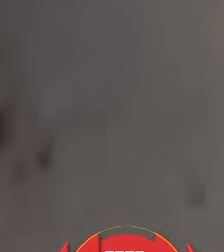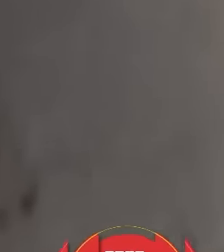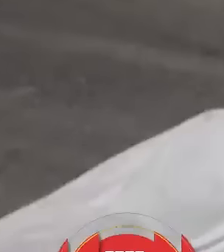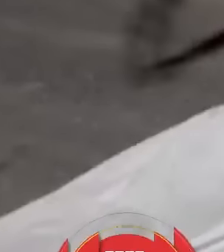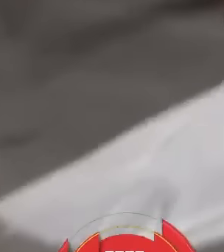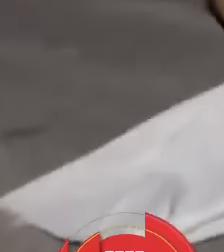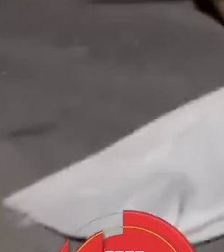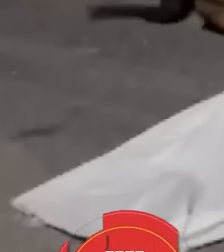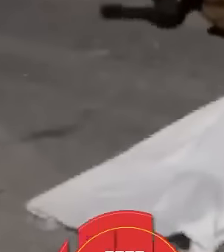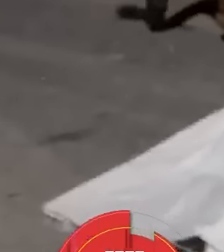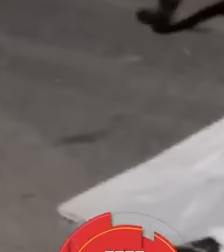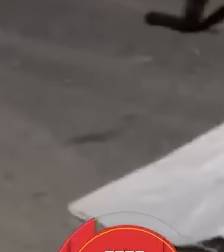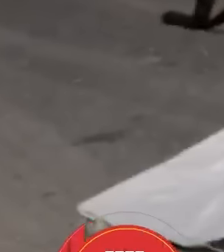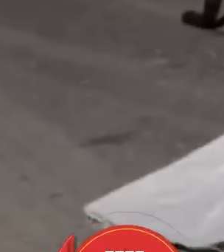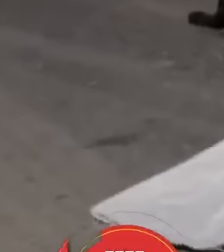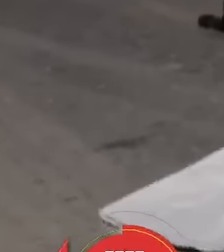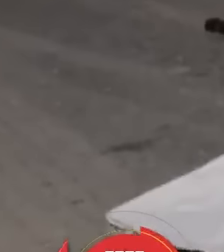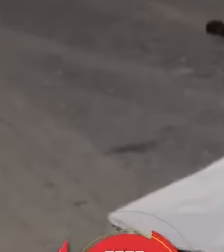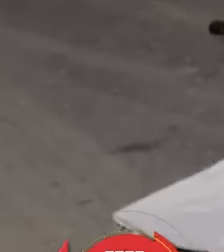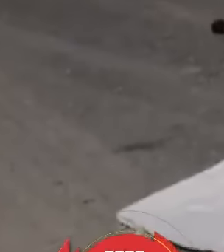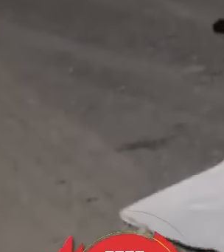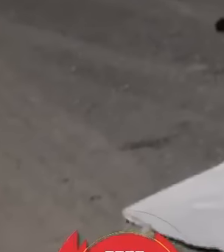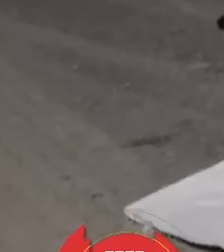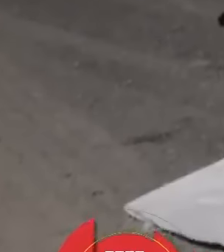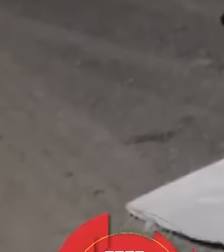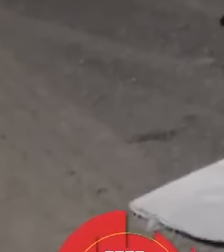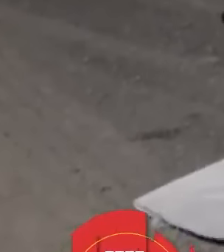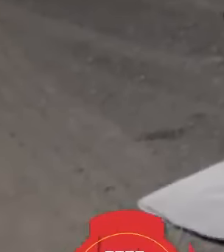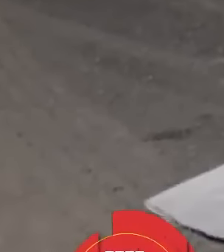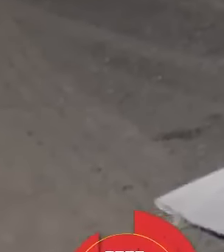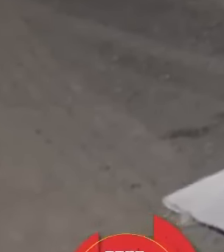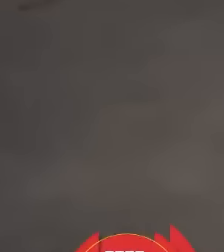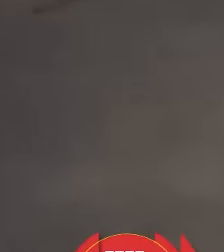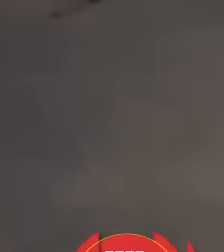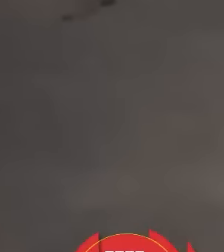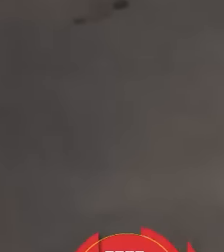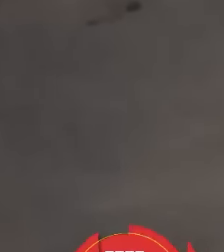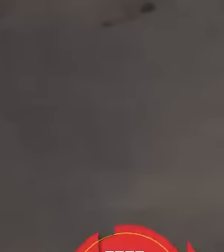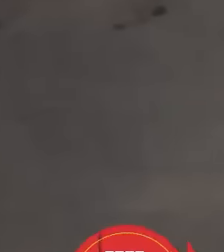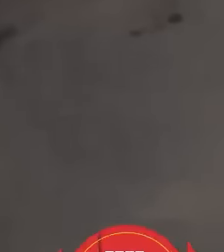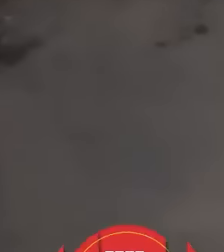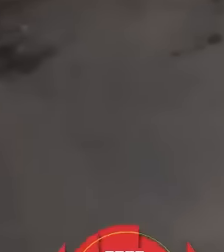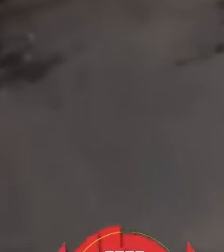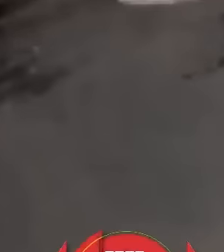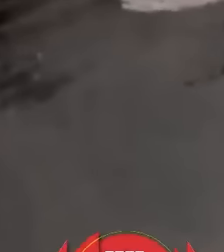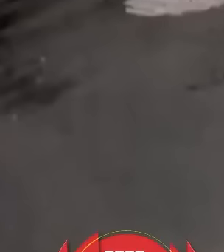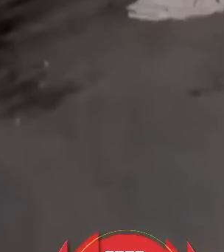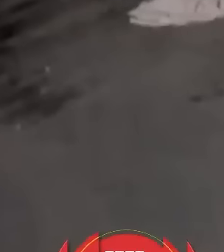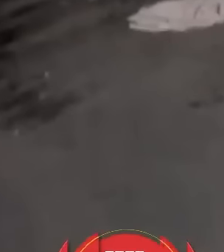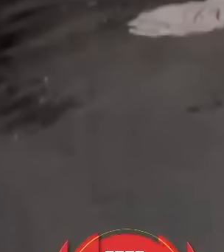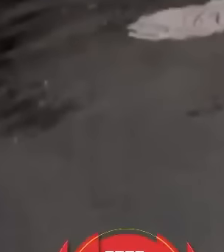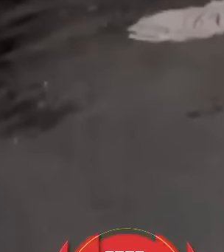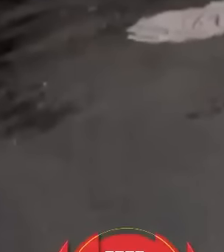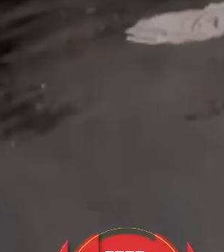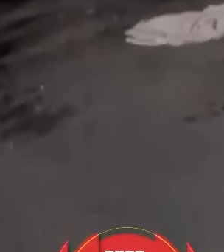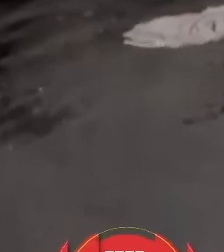ฆษณาแล้วมันหลุดออกมาเออนะคะก็โชคดีนะที่มันไม่ได้แบบดุร้ายแล้วก็สามารถควบคุมตัว